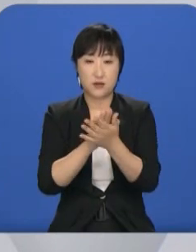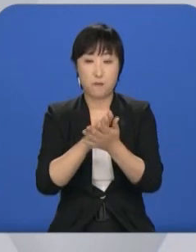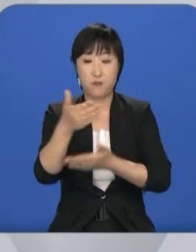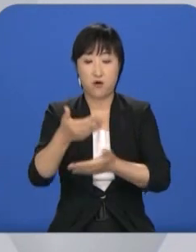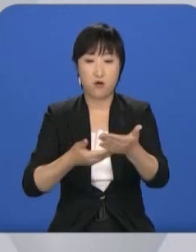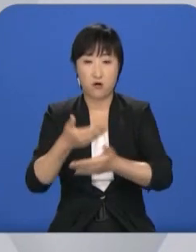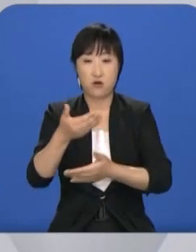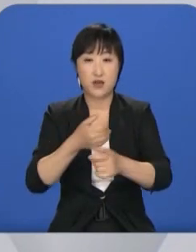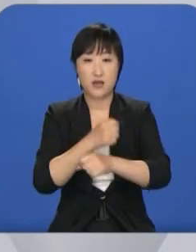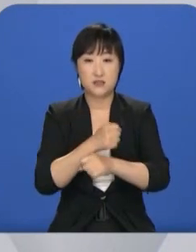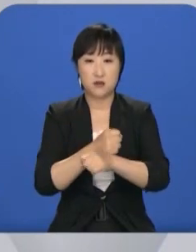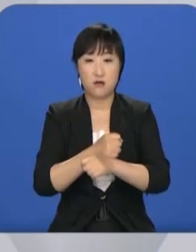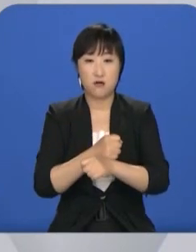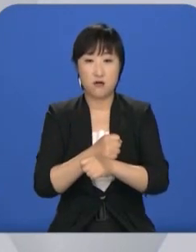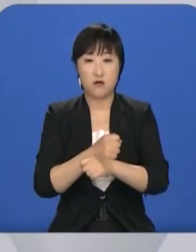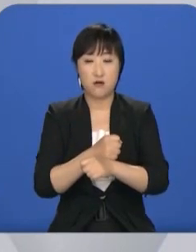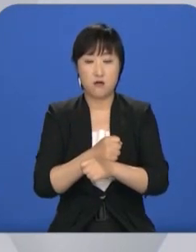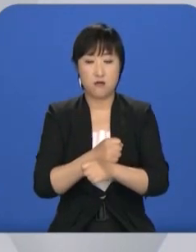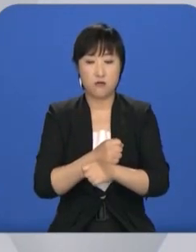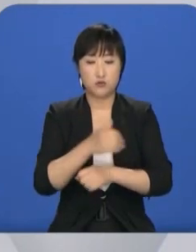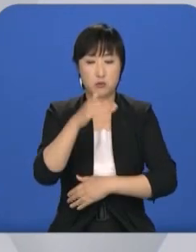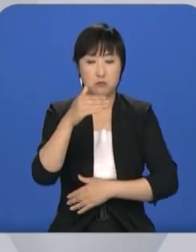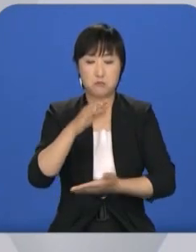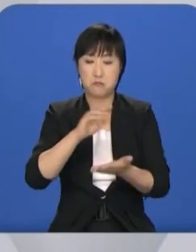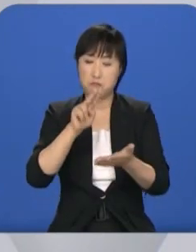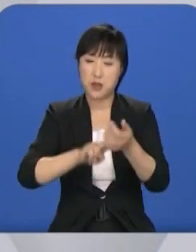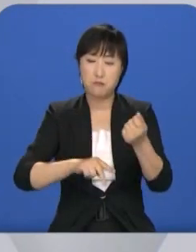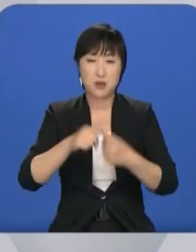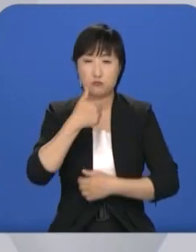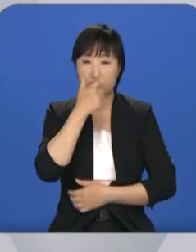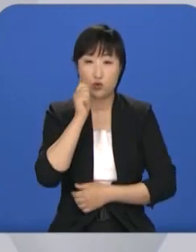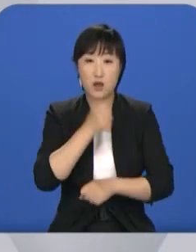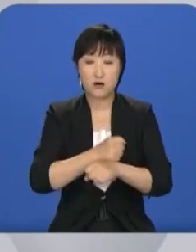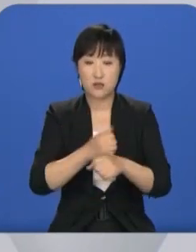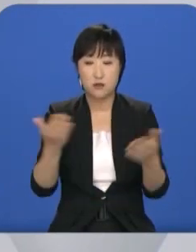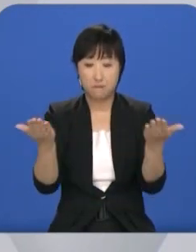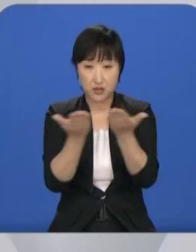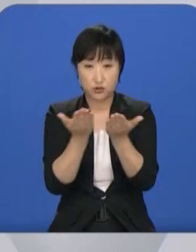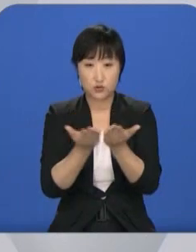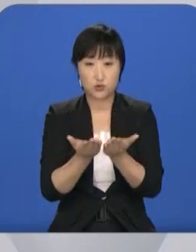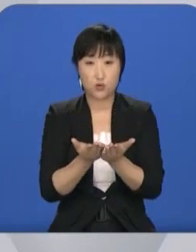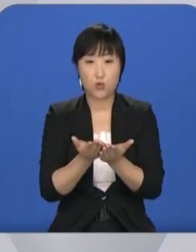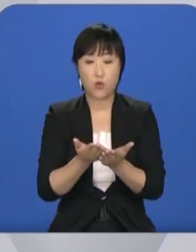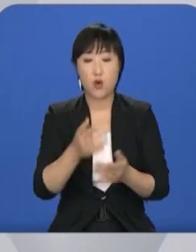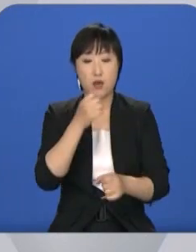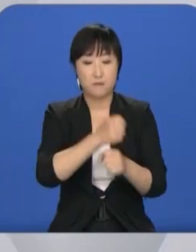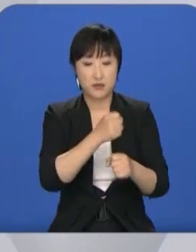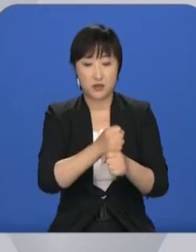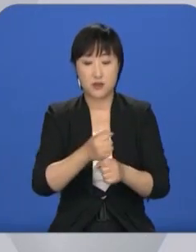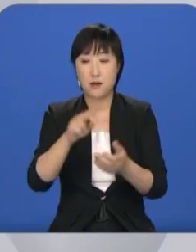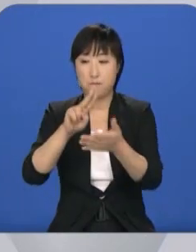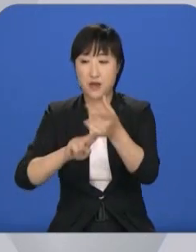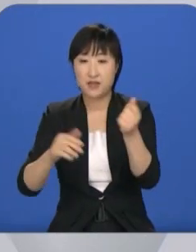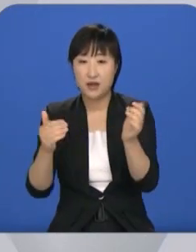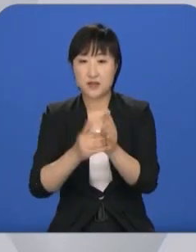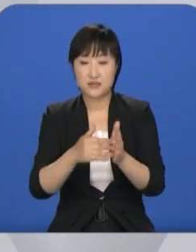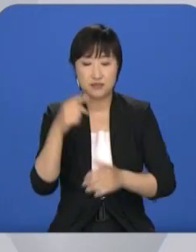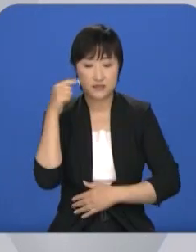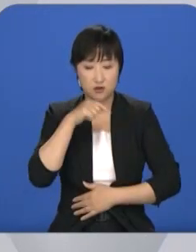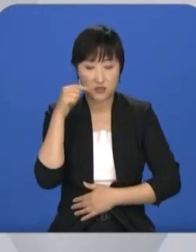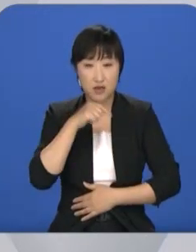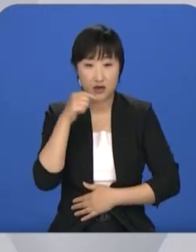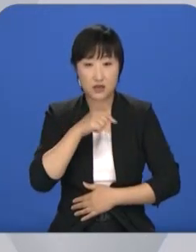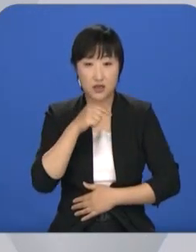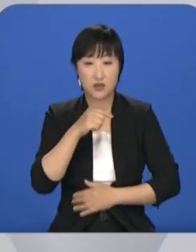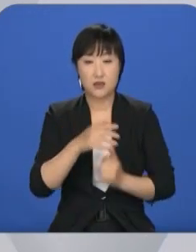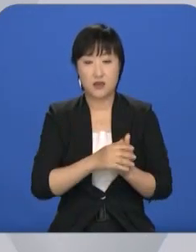직결을 지원하고 수급 불안정 품목의 가격 안정화 등 공적 기능을 수행함은 물론 생산부터 유통까지 철저한 품질